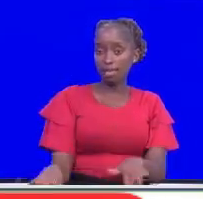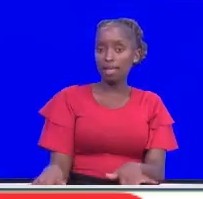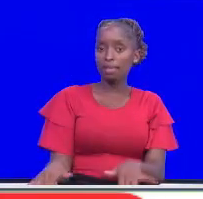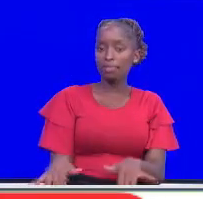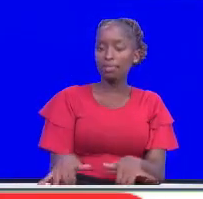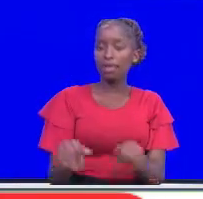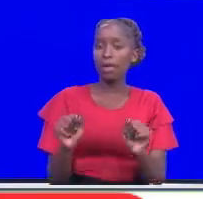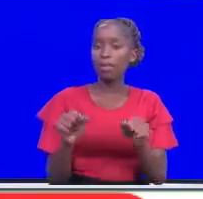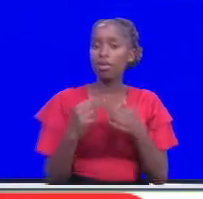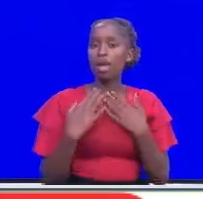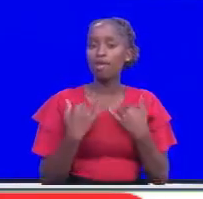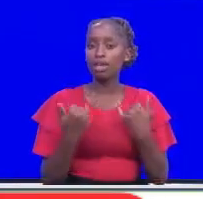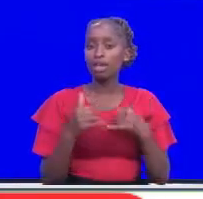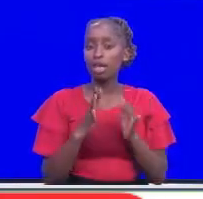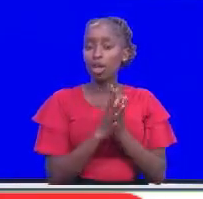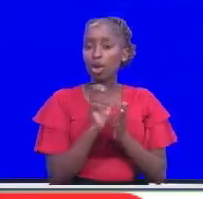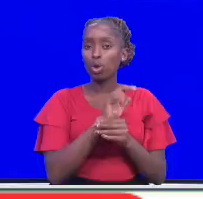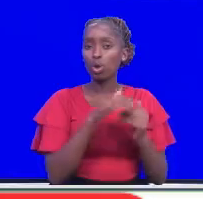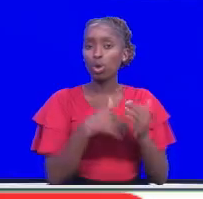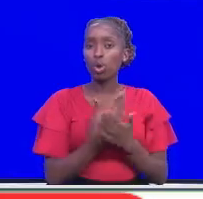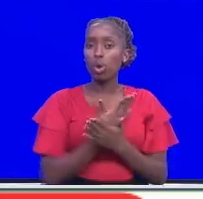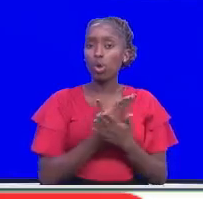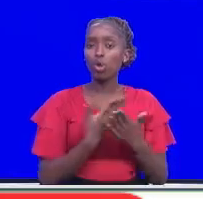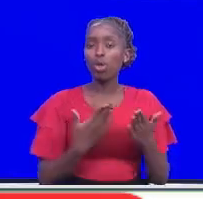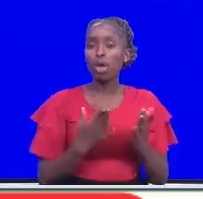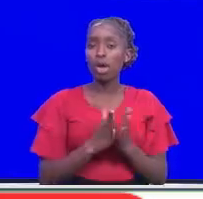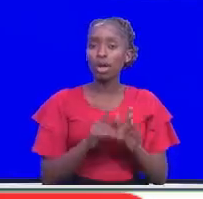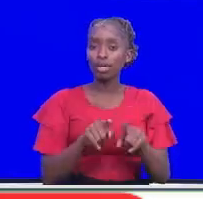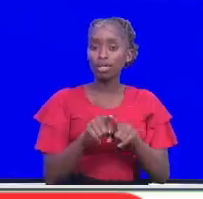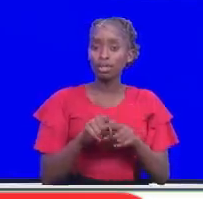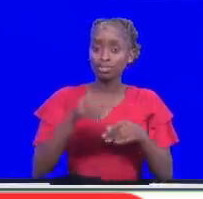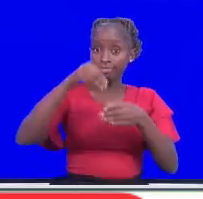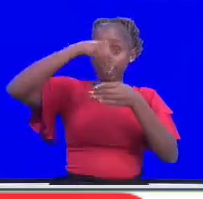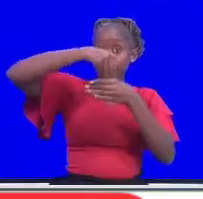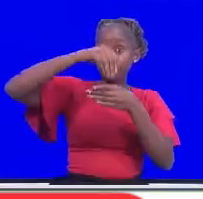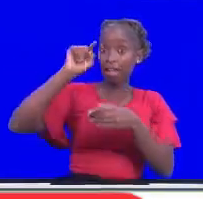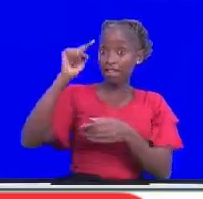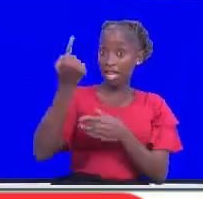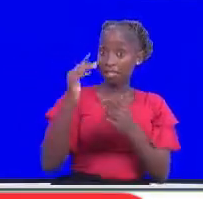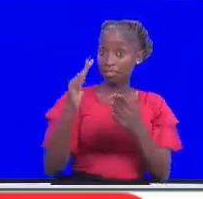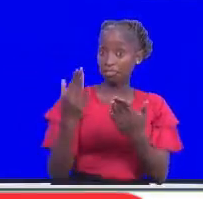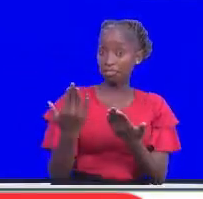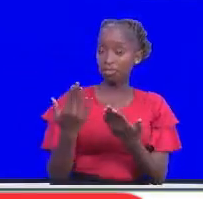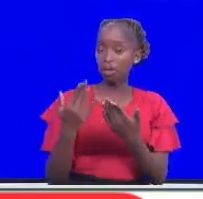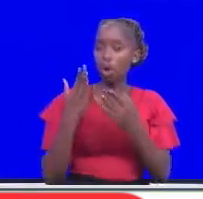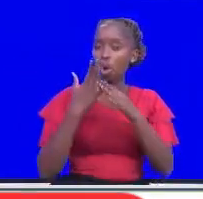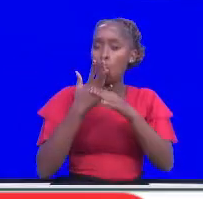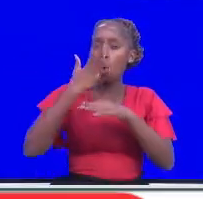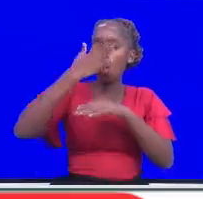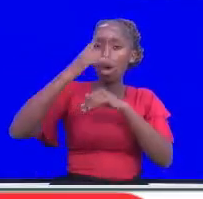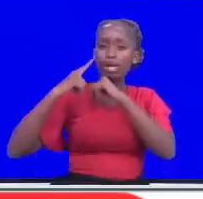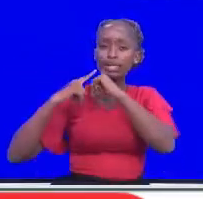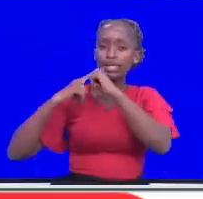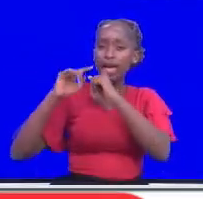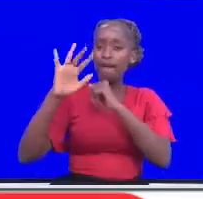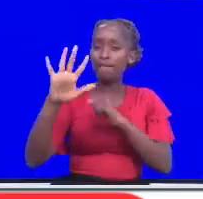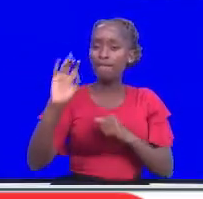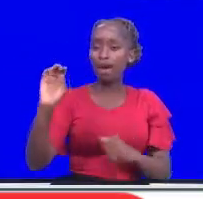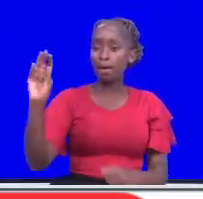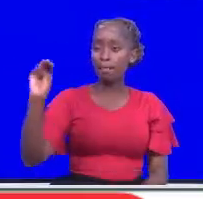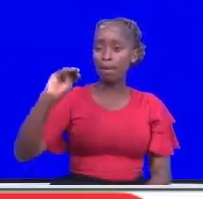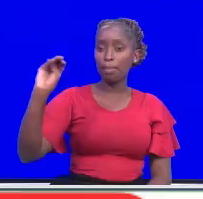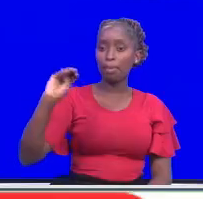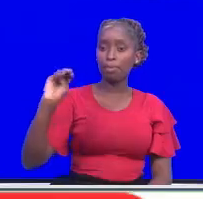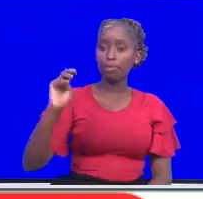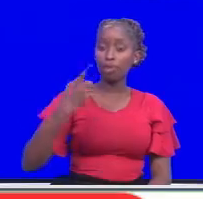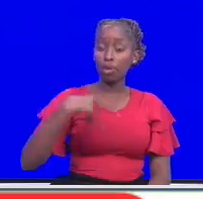intensive industries but also social investments. Ya kwanza, over 650 billion shillings